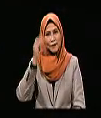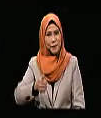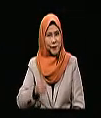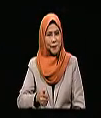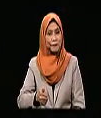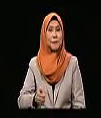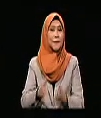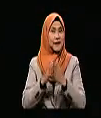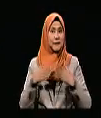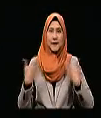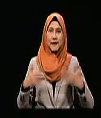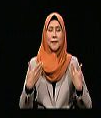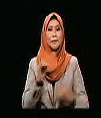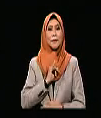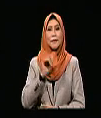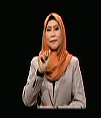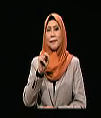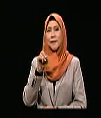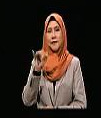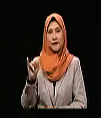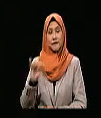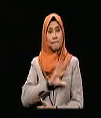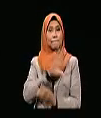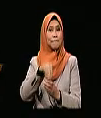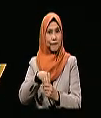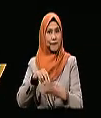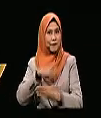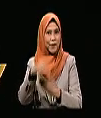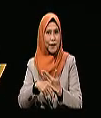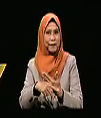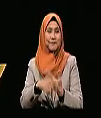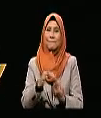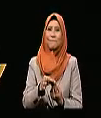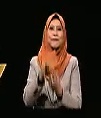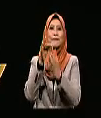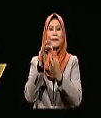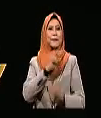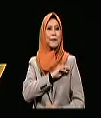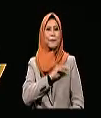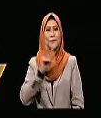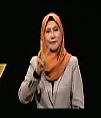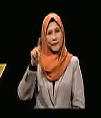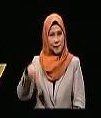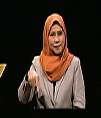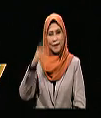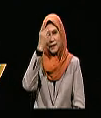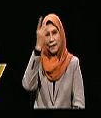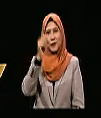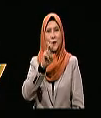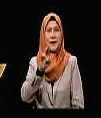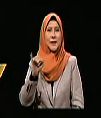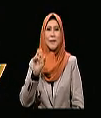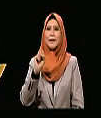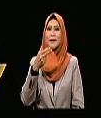Assalamualaikum, salam sejahtera. Saya Andy Zarohadian. Ini Inklusif. Malam ini kami bawakan secara eksklusif Menteri Wilayah Persekutuan Datuk Seri Dr.